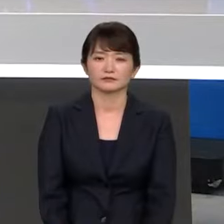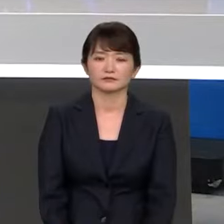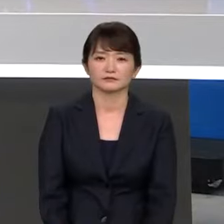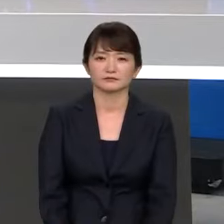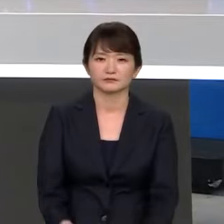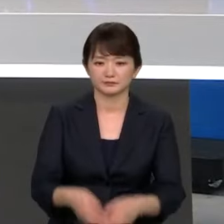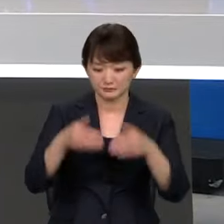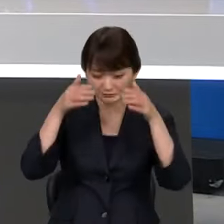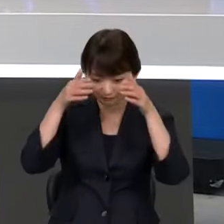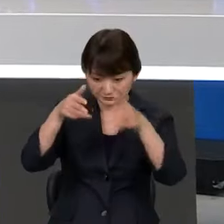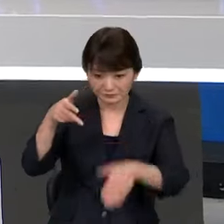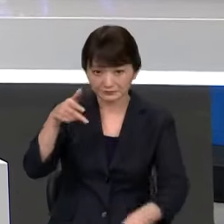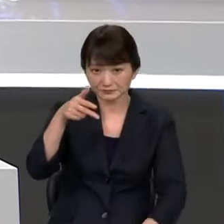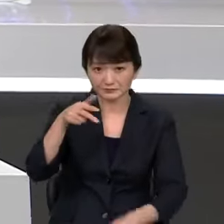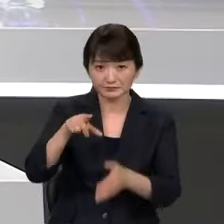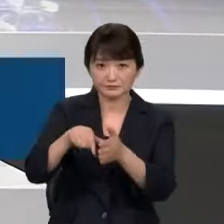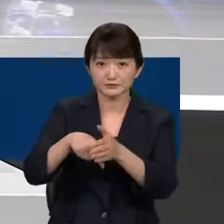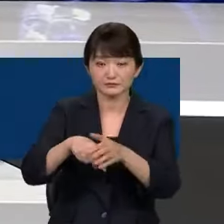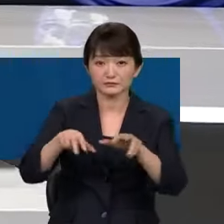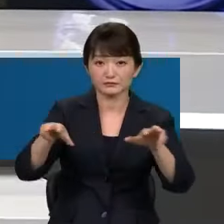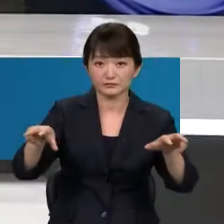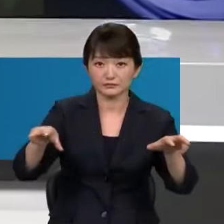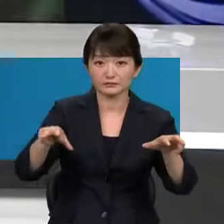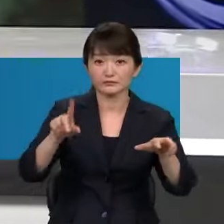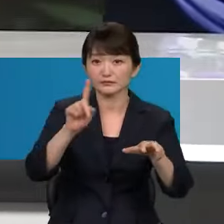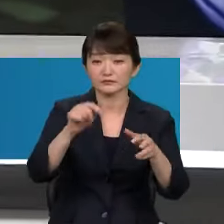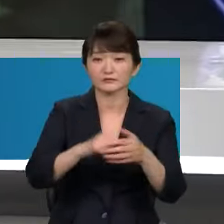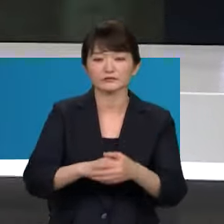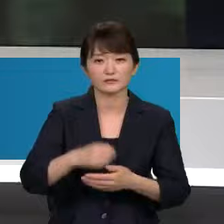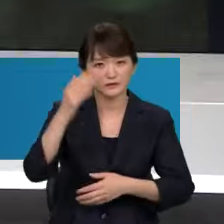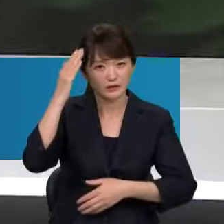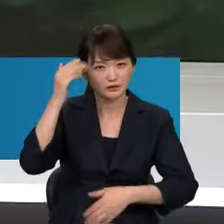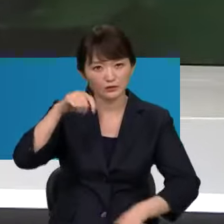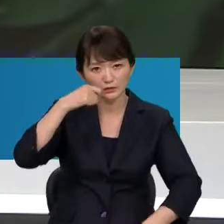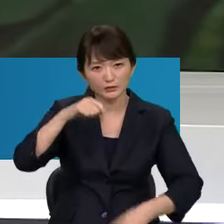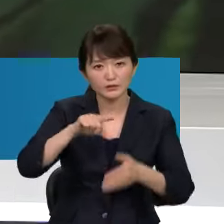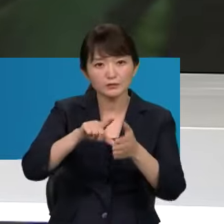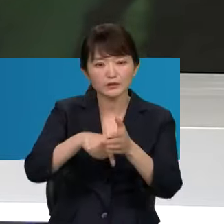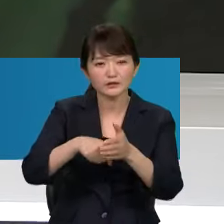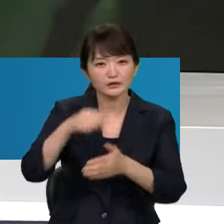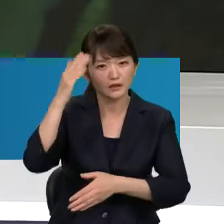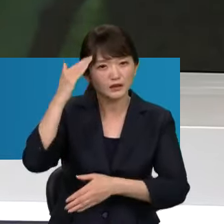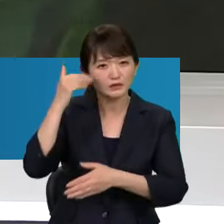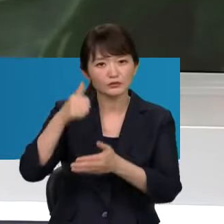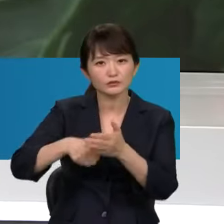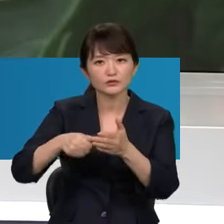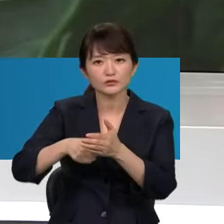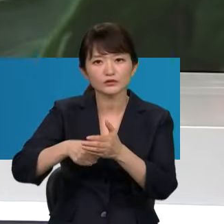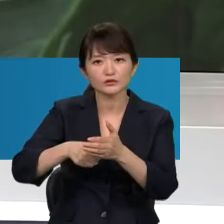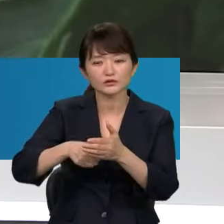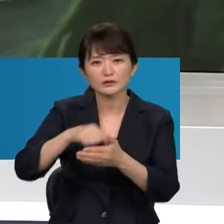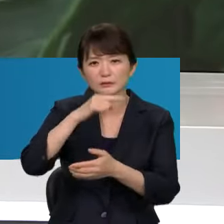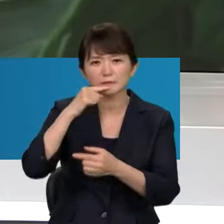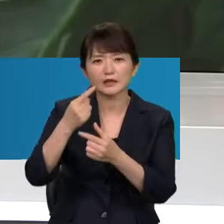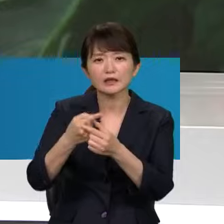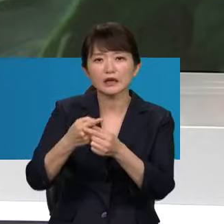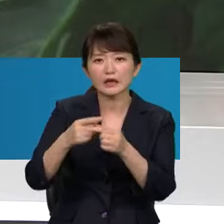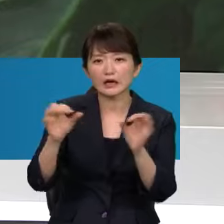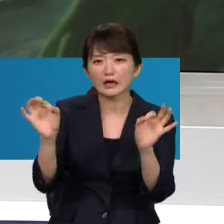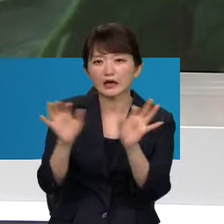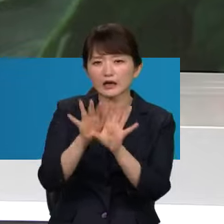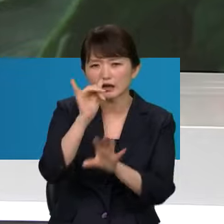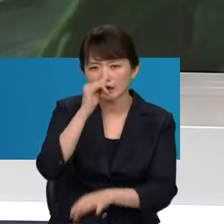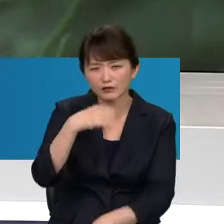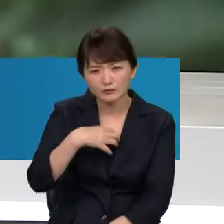네, 밀착 카메라입니다. 이 상태라면 언젠가 우리 식탁에서 국내산 작물, 특히 국내산 고추가 사라질 수 있다는 우려가